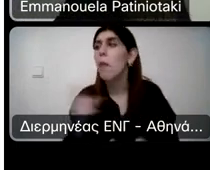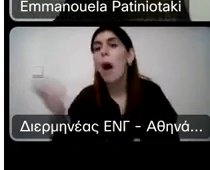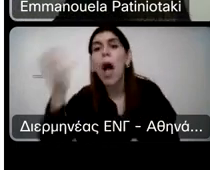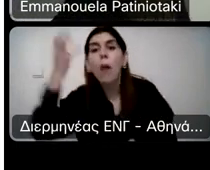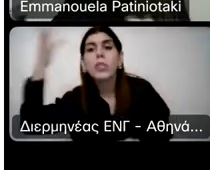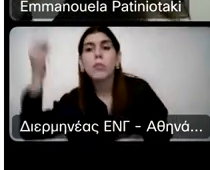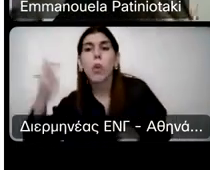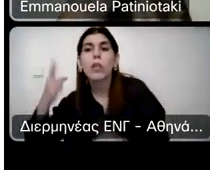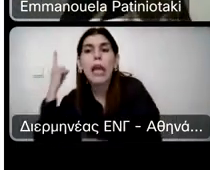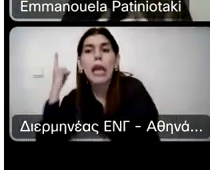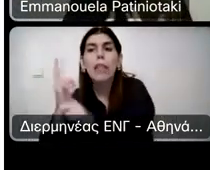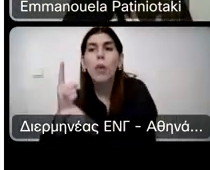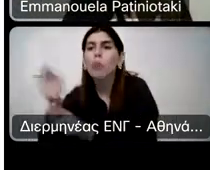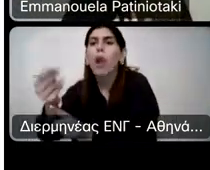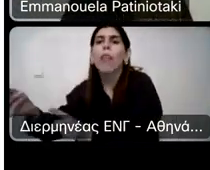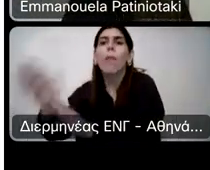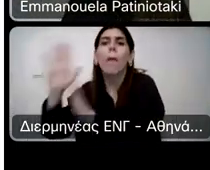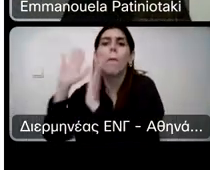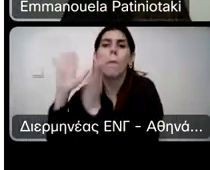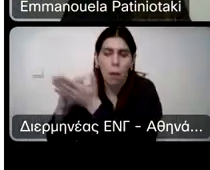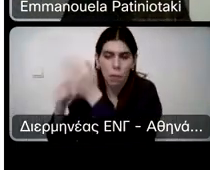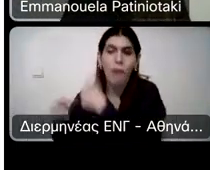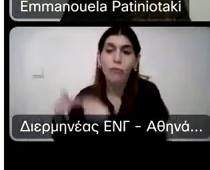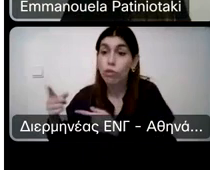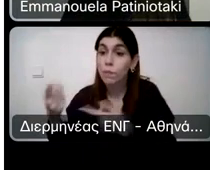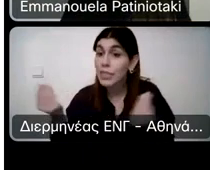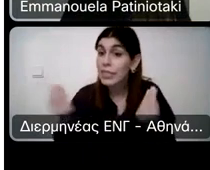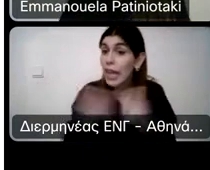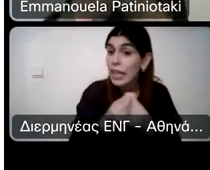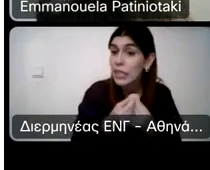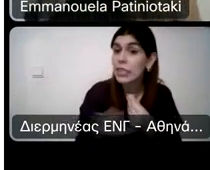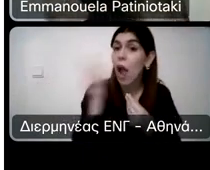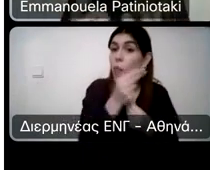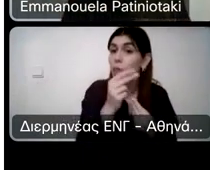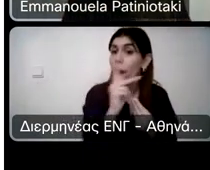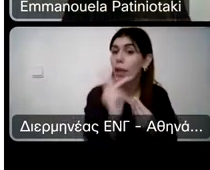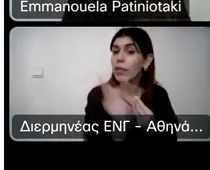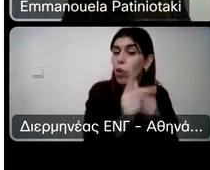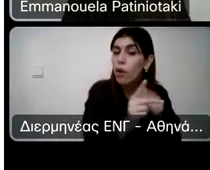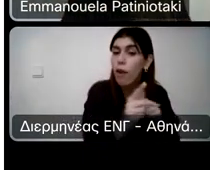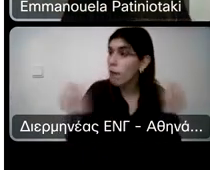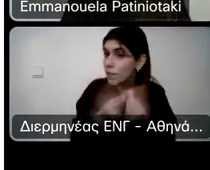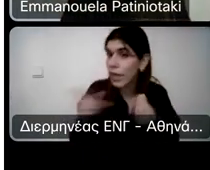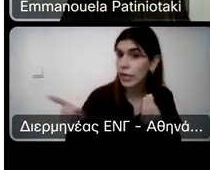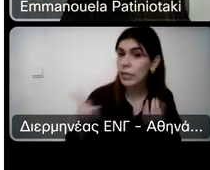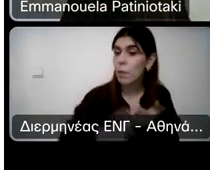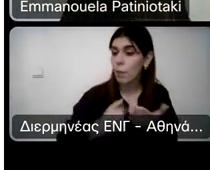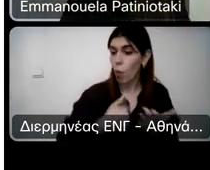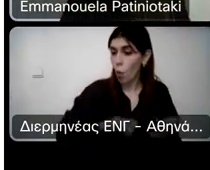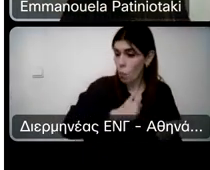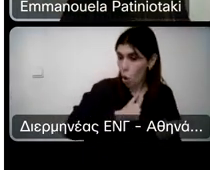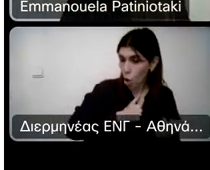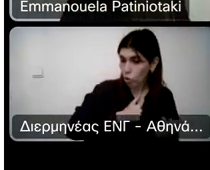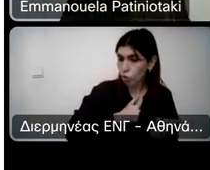ένα πεδίο, πόσο κοντά είναι κοινωνικά. Μπορεί ο κάθε κλάδος να το διαχειριστεί μόνος ή πρέπει να συνεργάζονται. Και μπορεί να